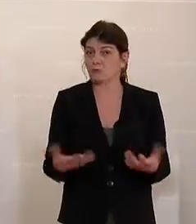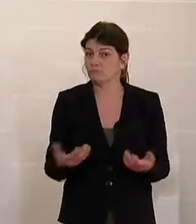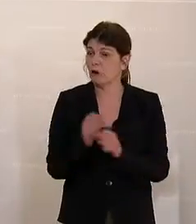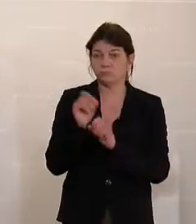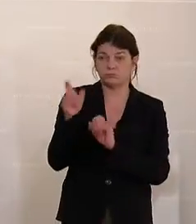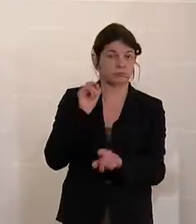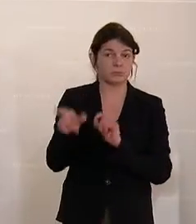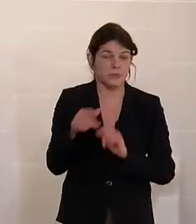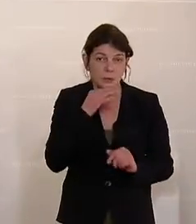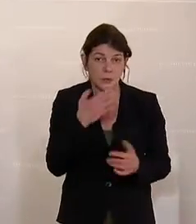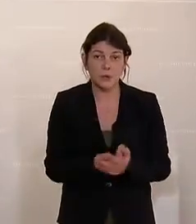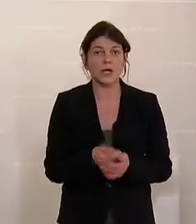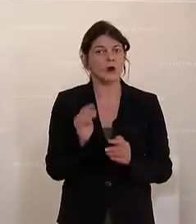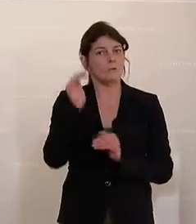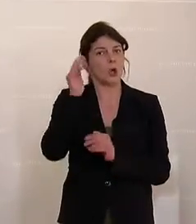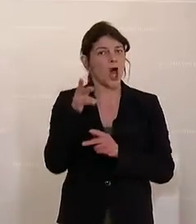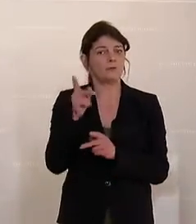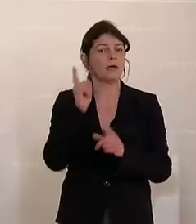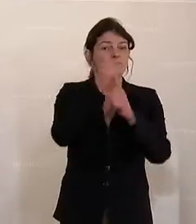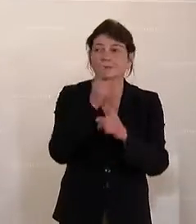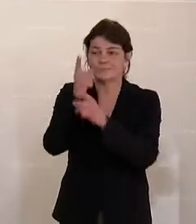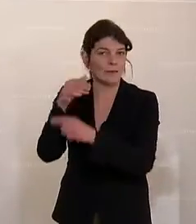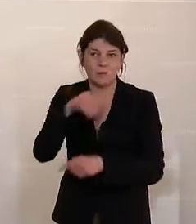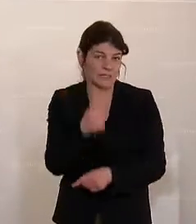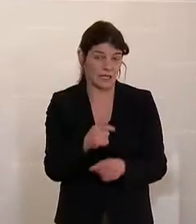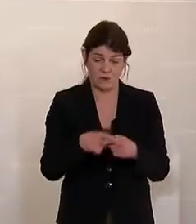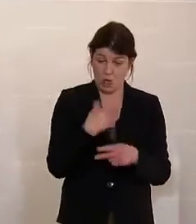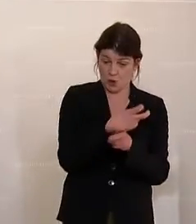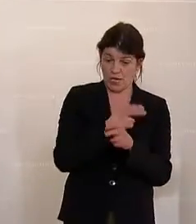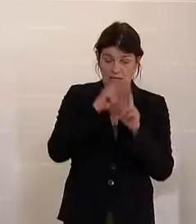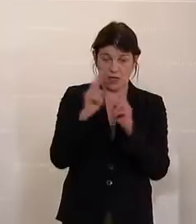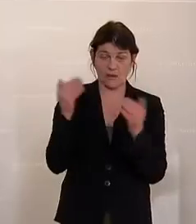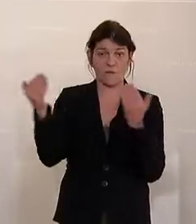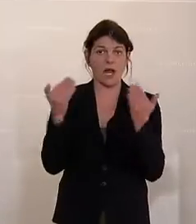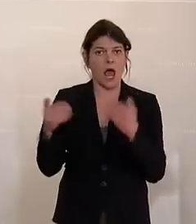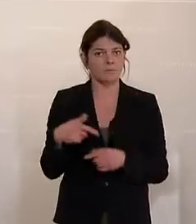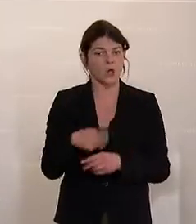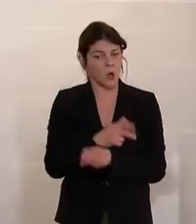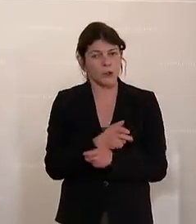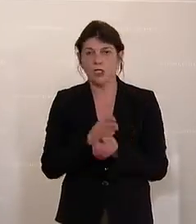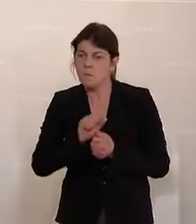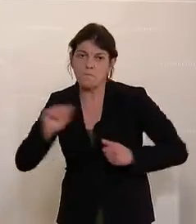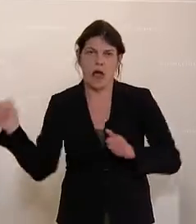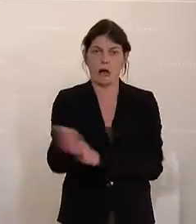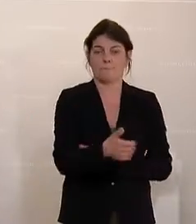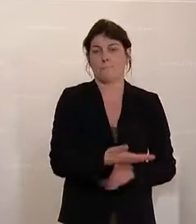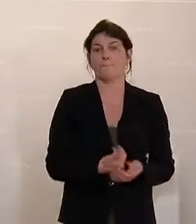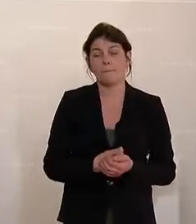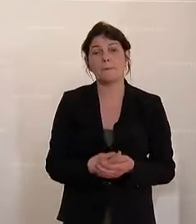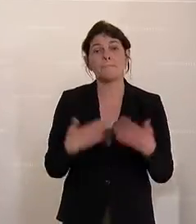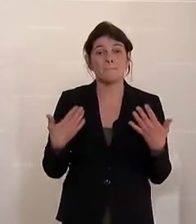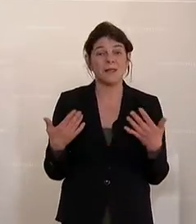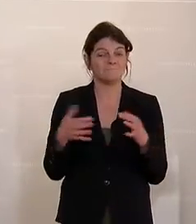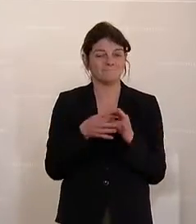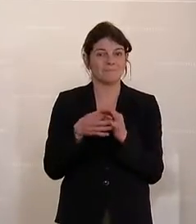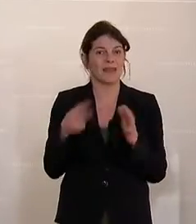Also die Behördenwege. Österreich ist da auch im internationalen Vergleich besonders weit vorne, was das